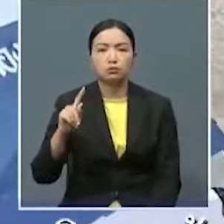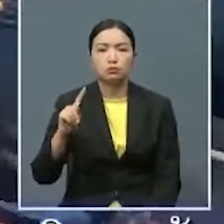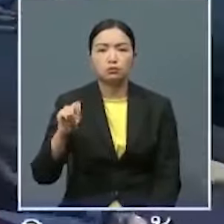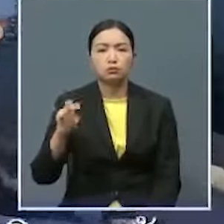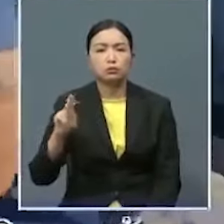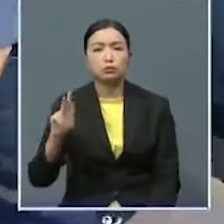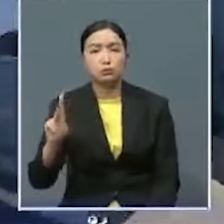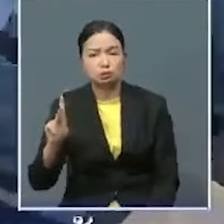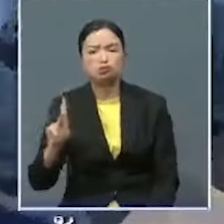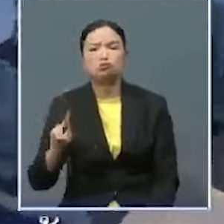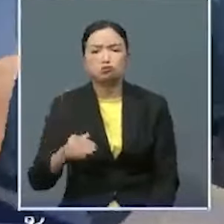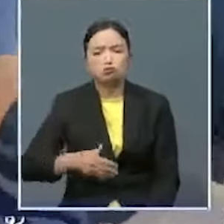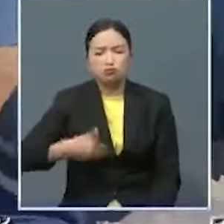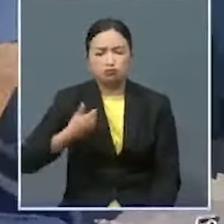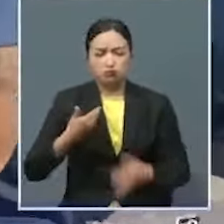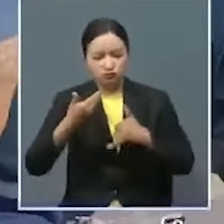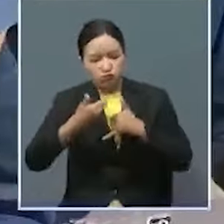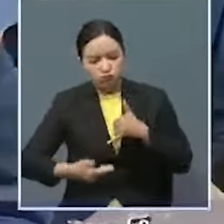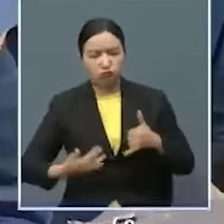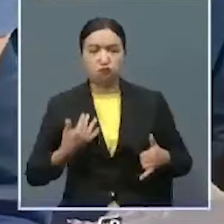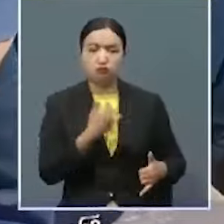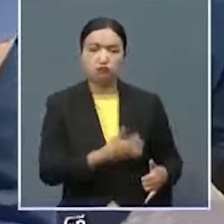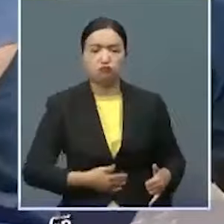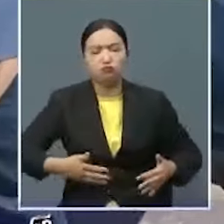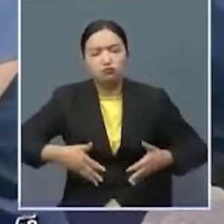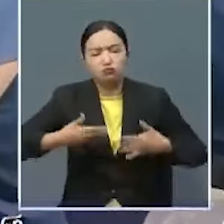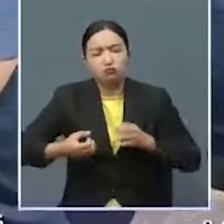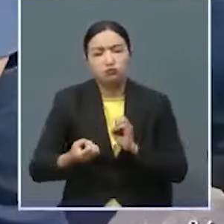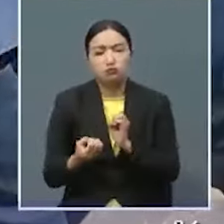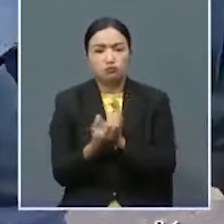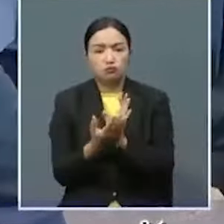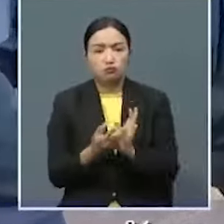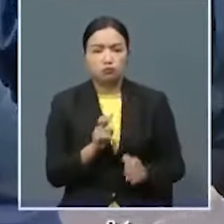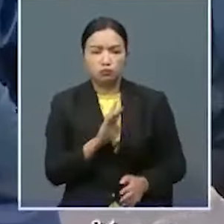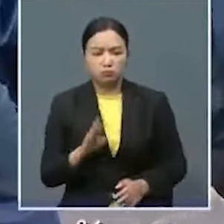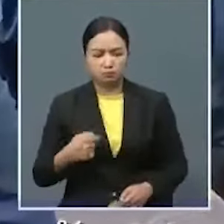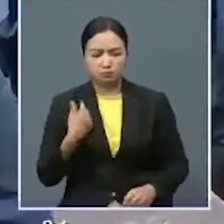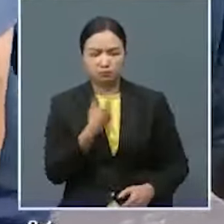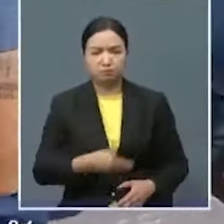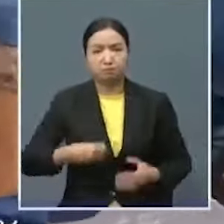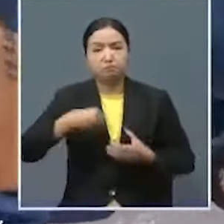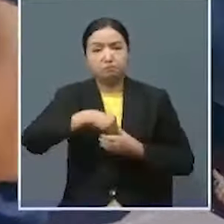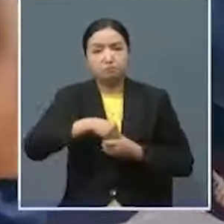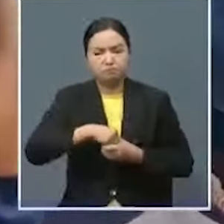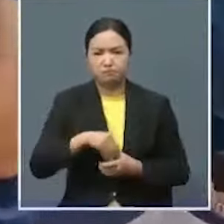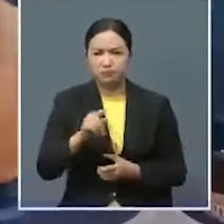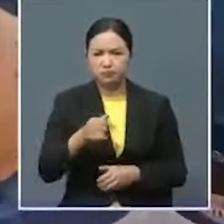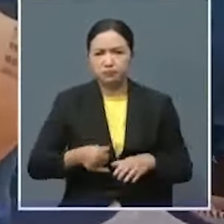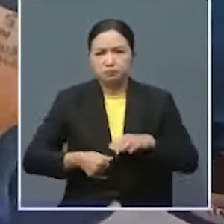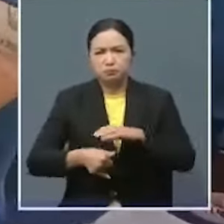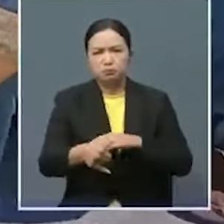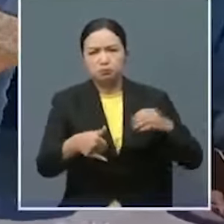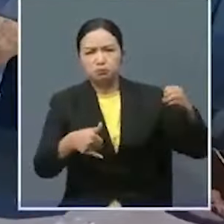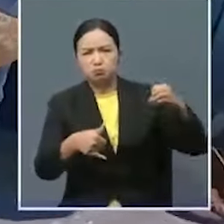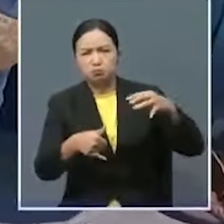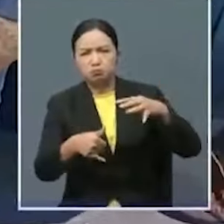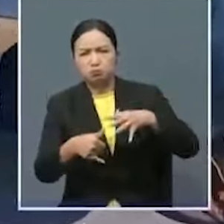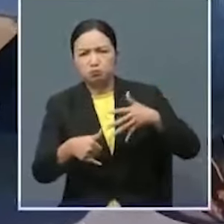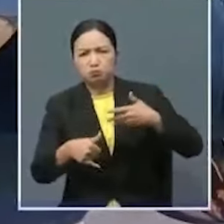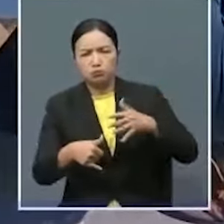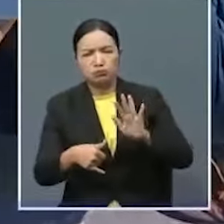บต่อระบบต่างๆในร่างกายก็ต้องแนะนำนะคะให้พี่น้องประชาชนหลีกเลี่ยงการอยู่กลางแดดที่ร้อนจัดในช่วง